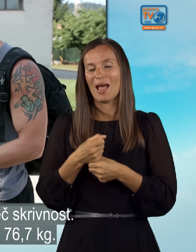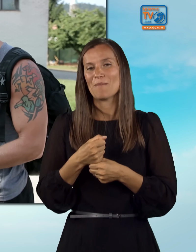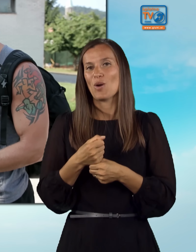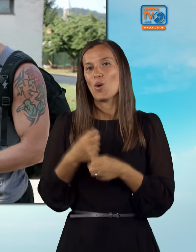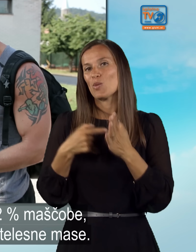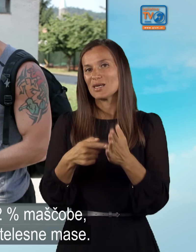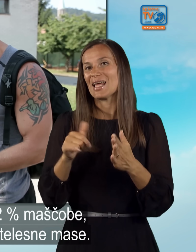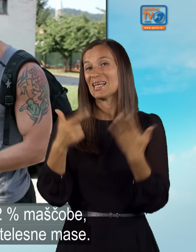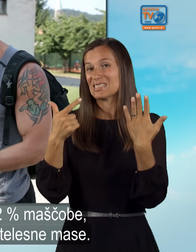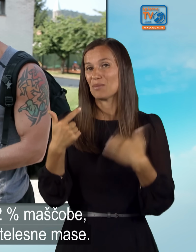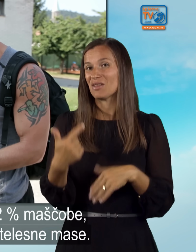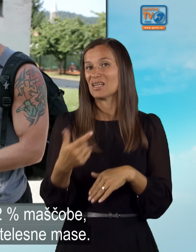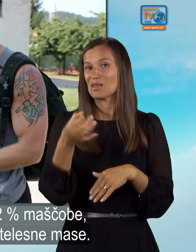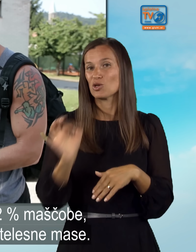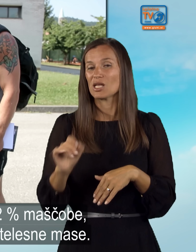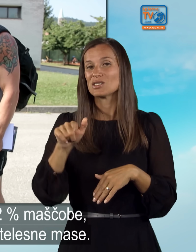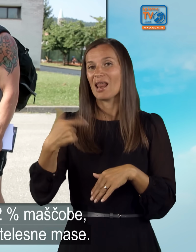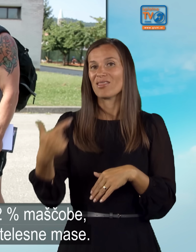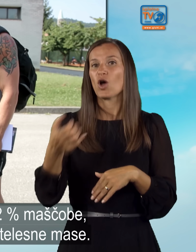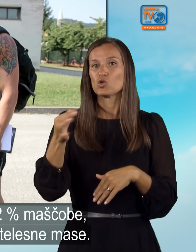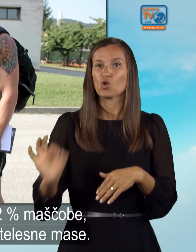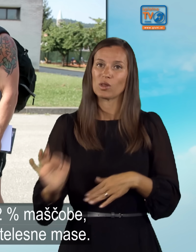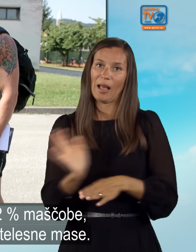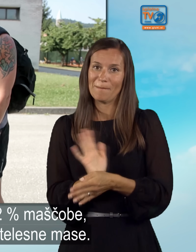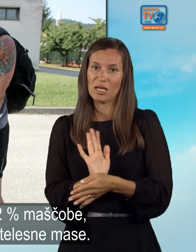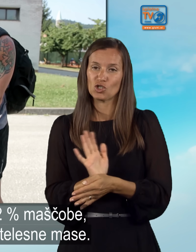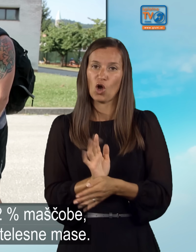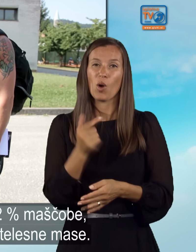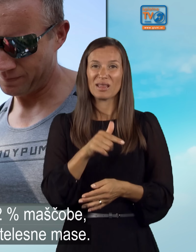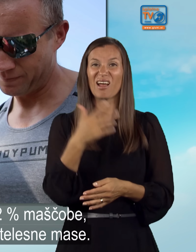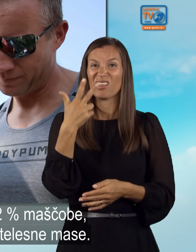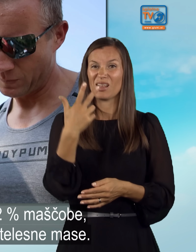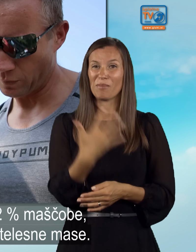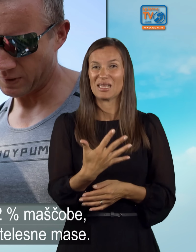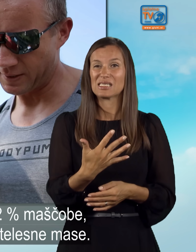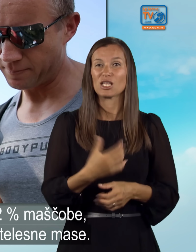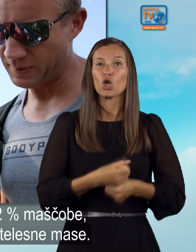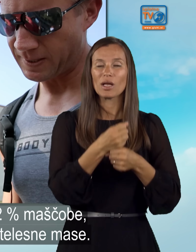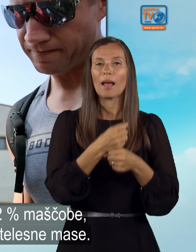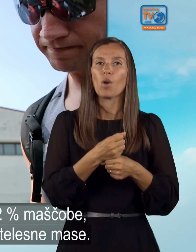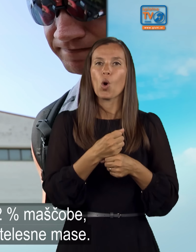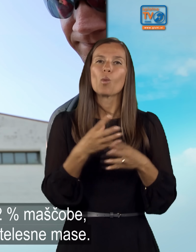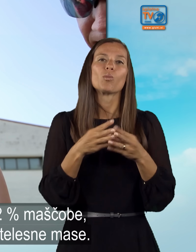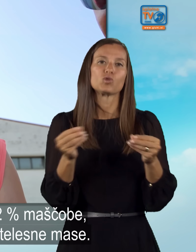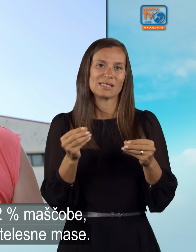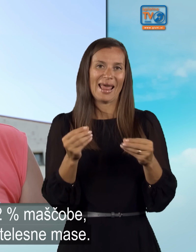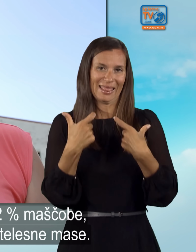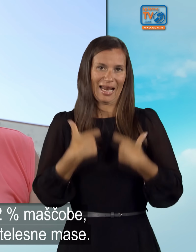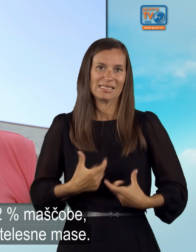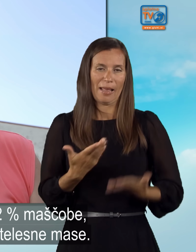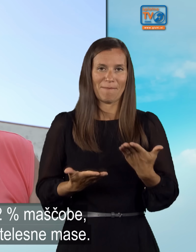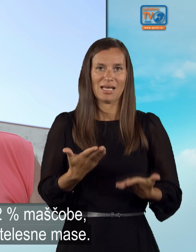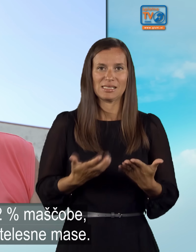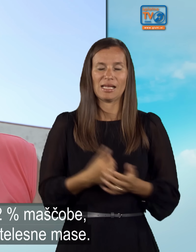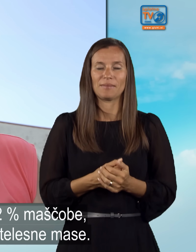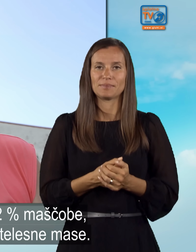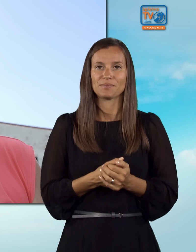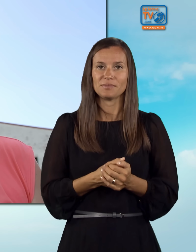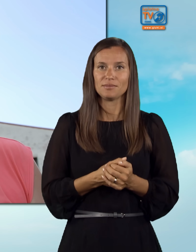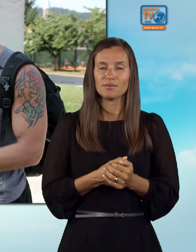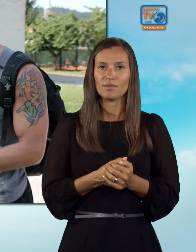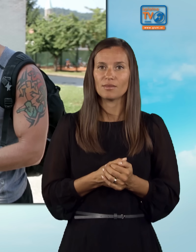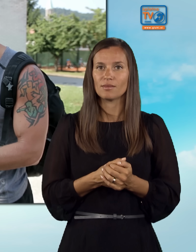76,7 kg, tehnica je pokazala 27,2% maščobe, od tega imaš 53 kg puste telesne maše,